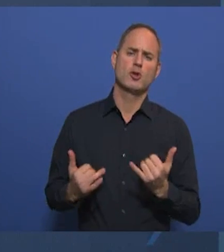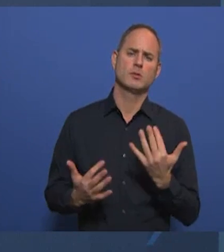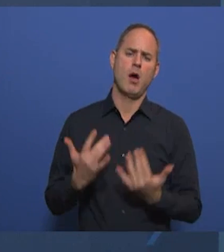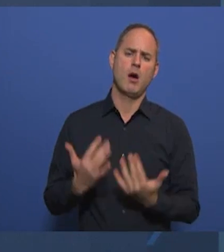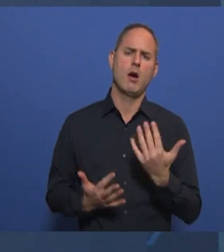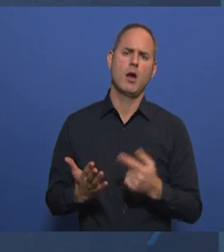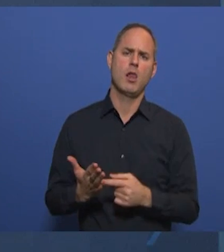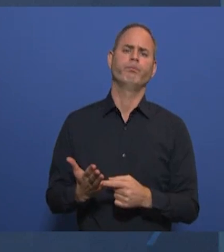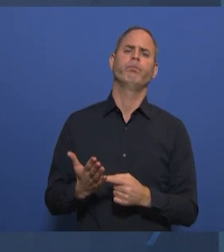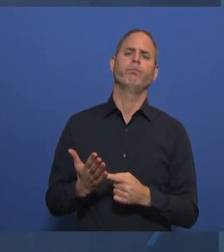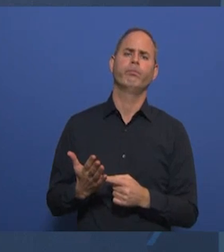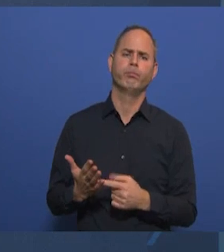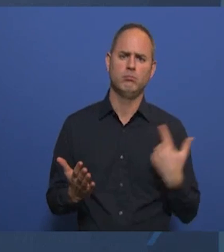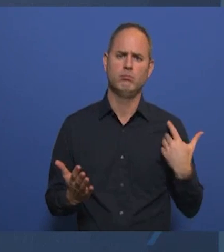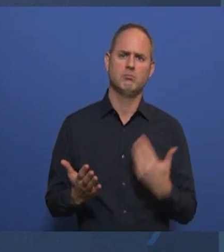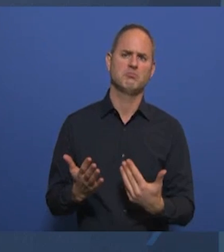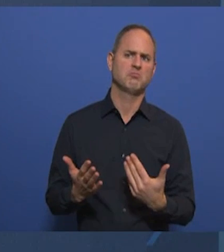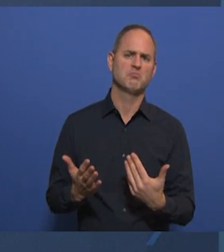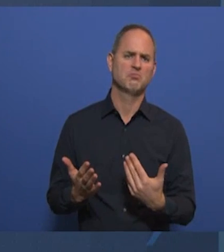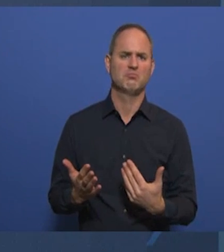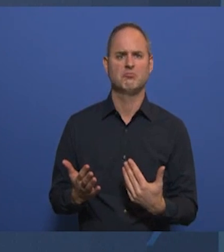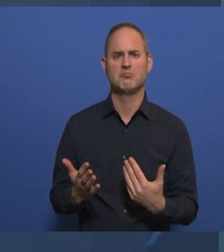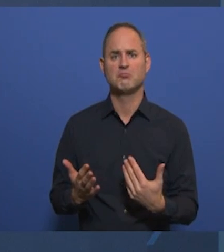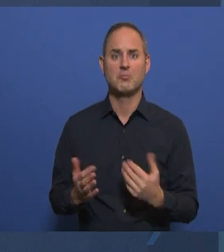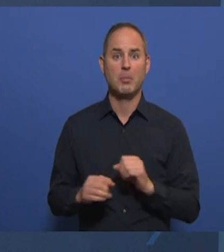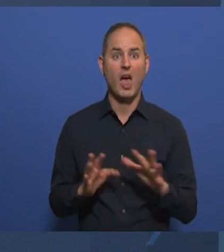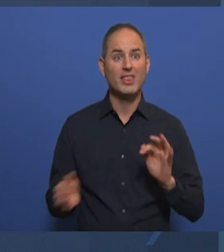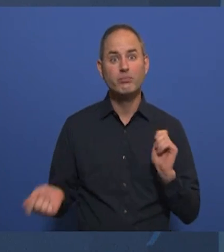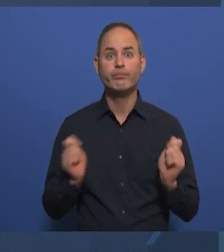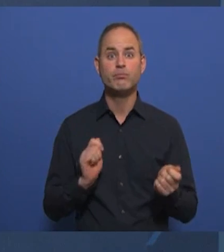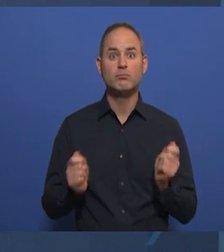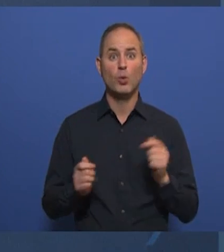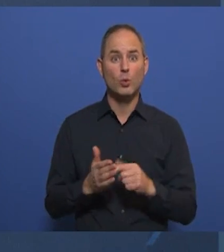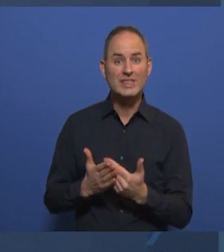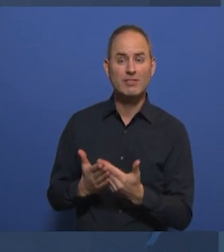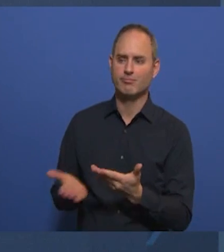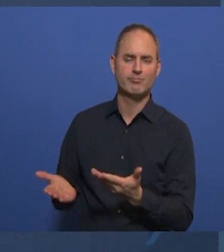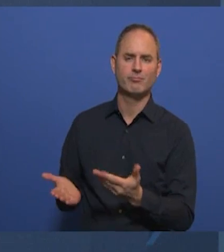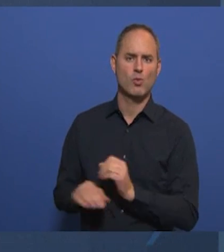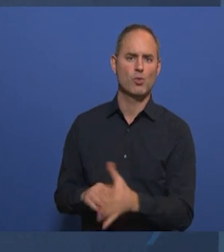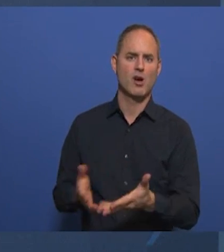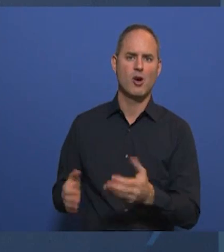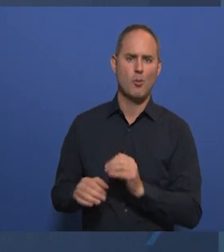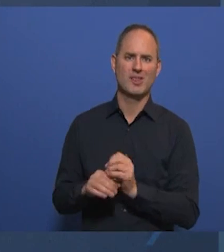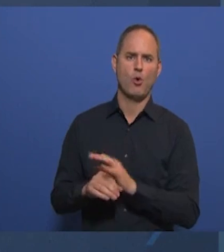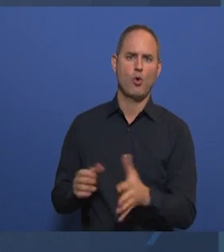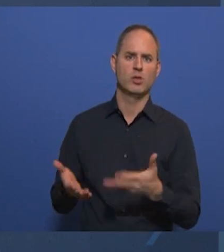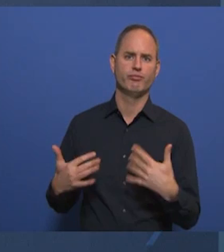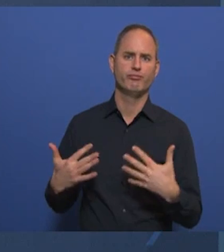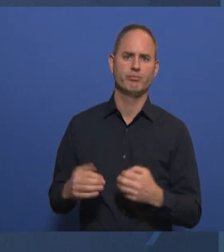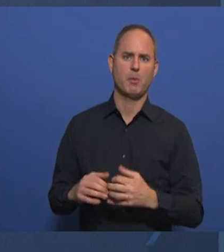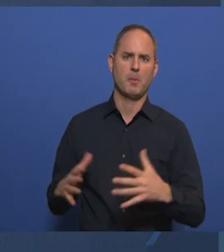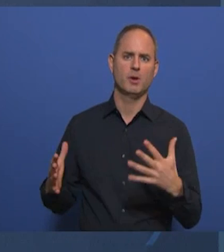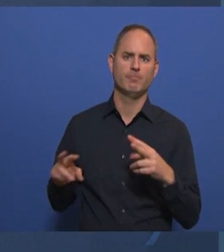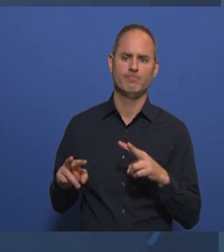Die Mutation erfordert von uns allen größte Wachsamkeit. Wir müssen in den nächsten Wochen die Entwicklung aller Parameter ganz